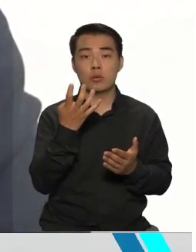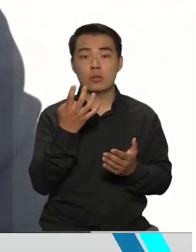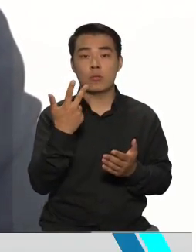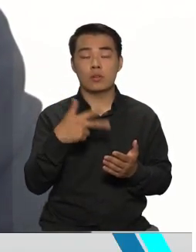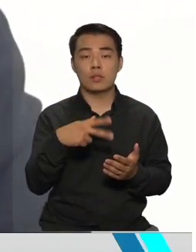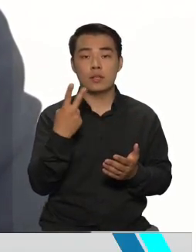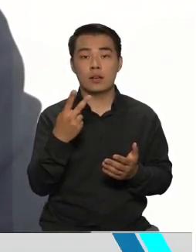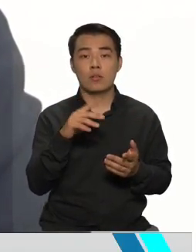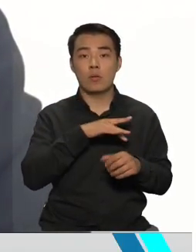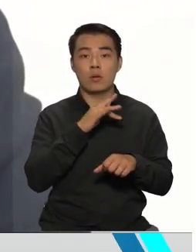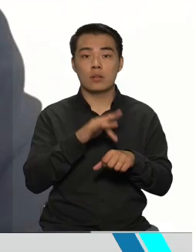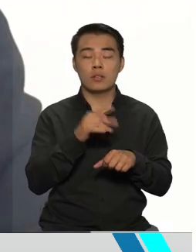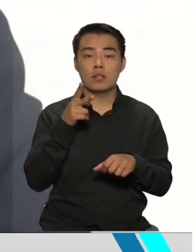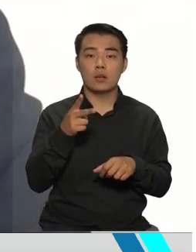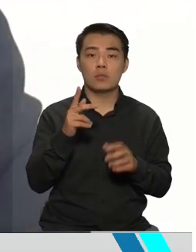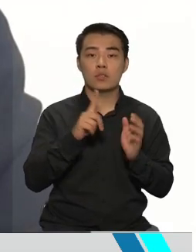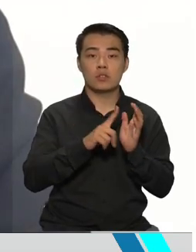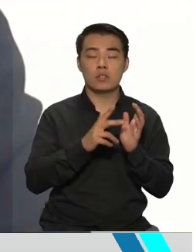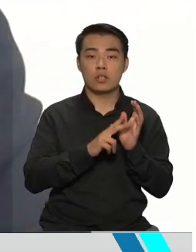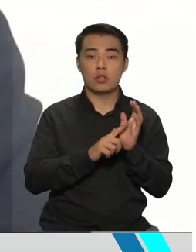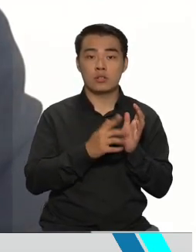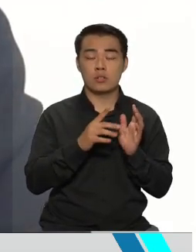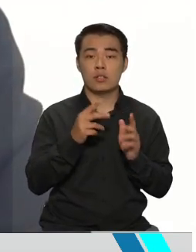432 аула, 2870 адам